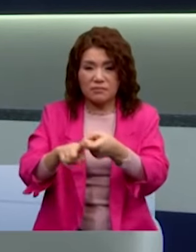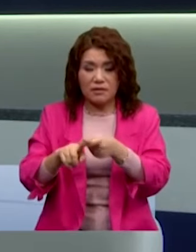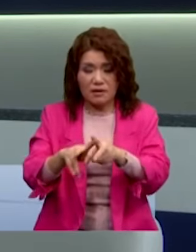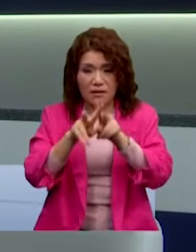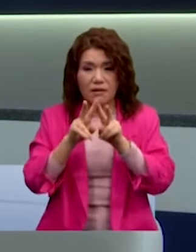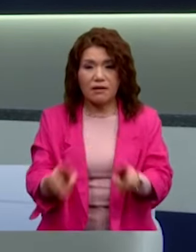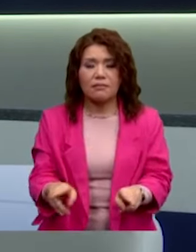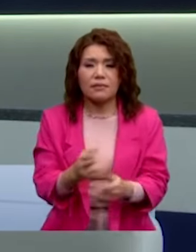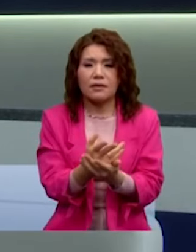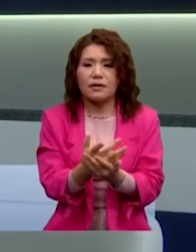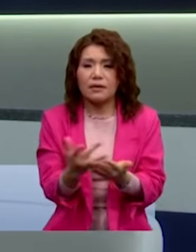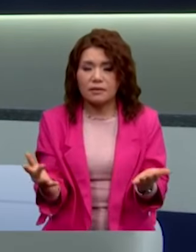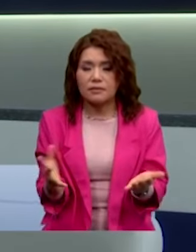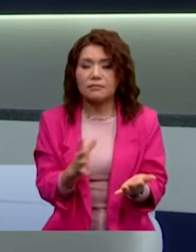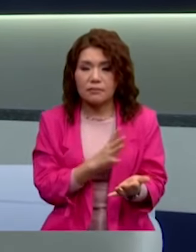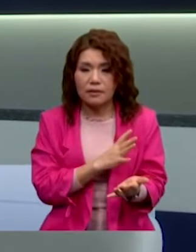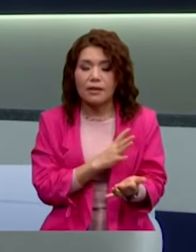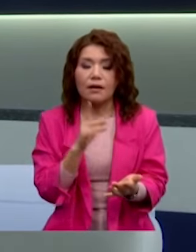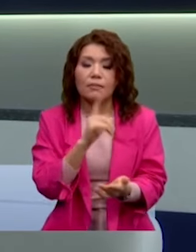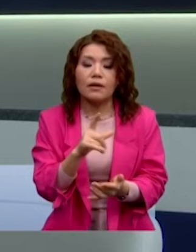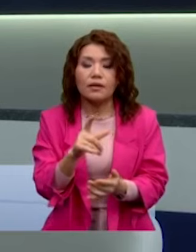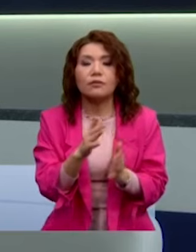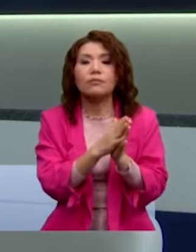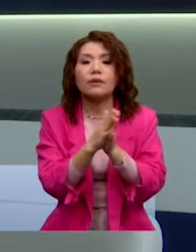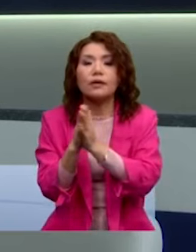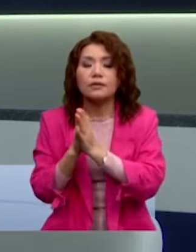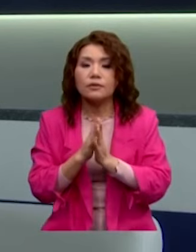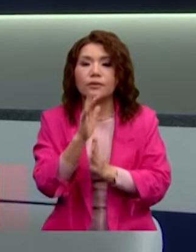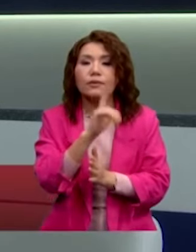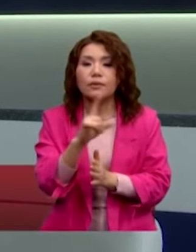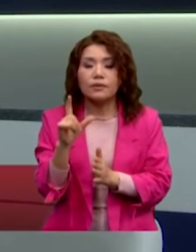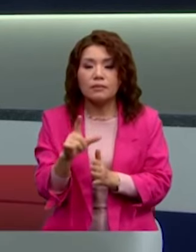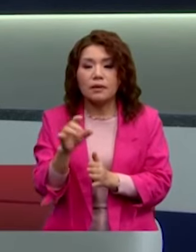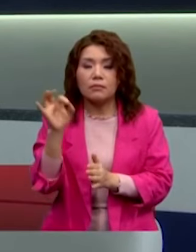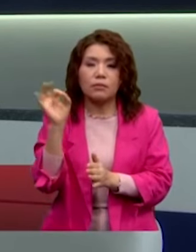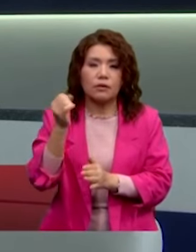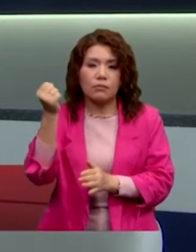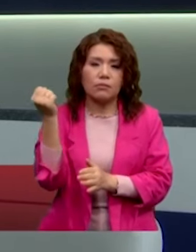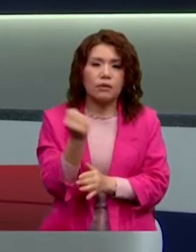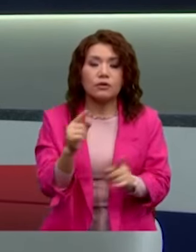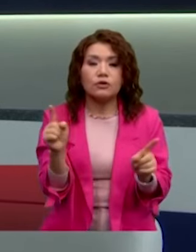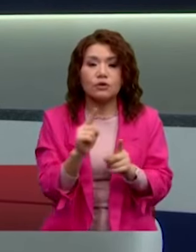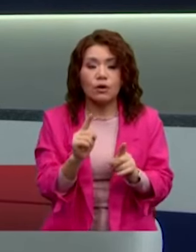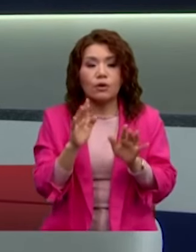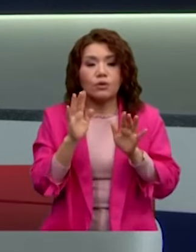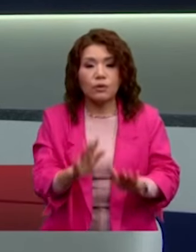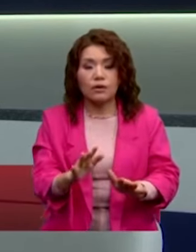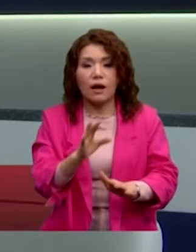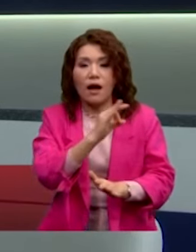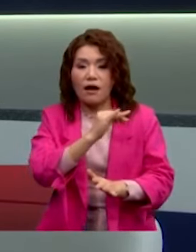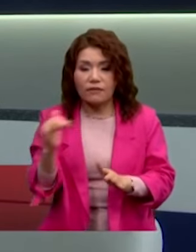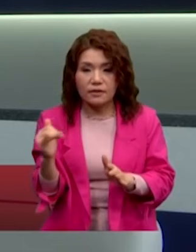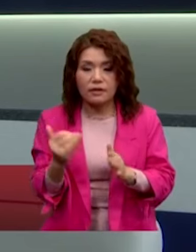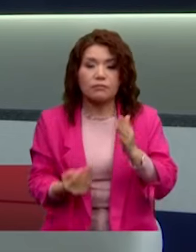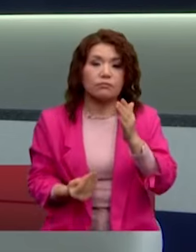все способы манипуляций. Эксперты советуют казахстанцам в таких экстренных ситуациях не только доверять лишь официальным